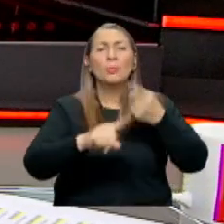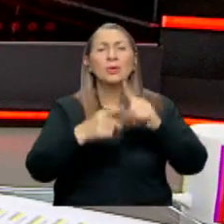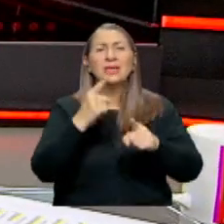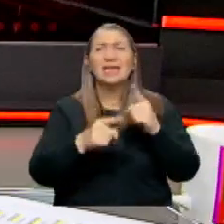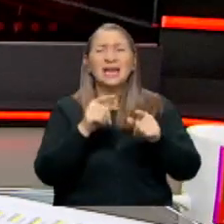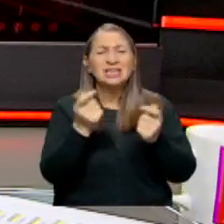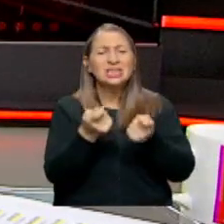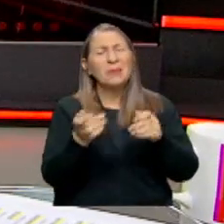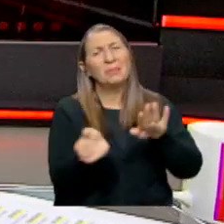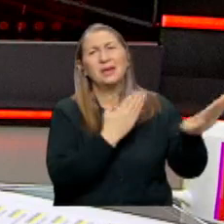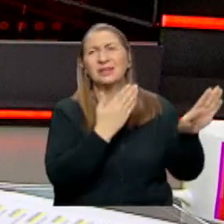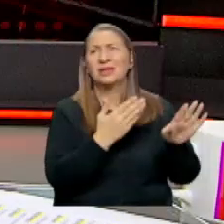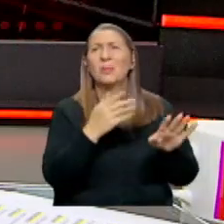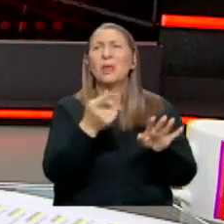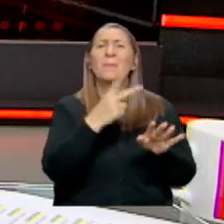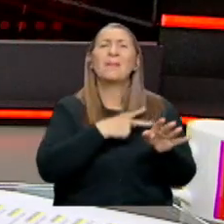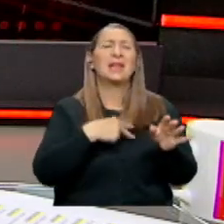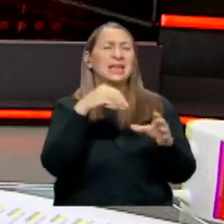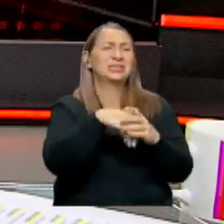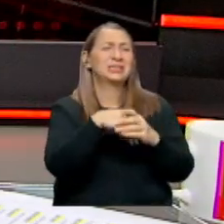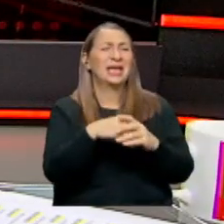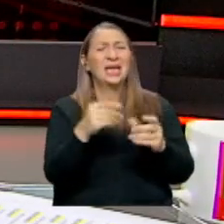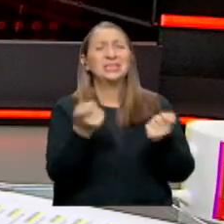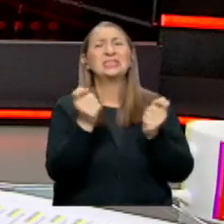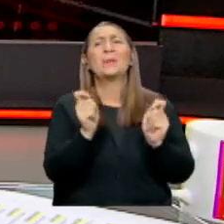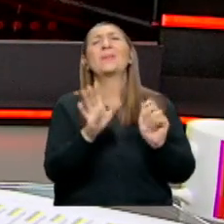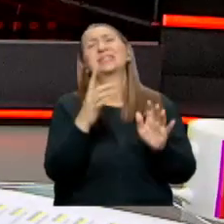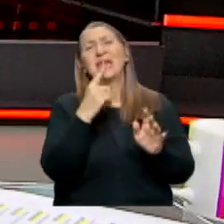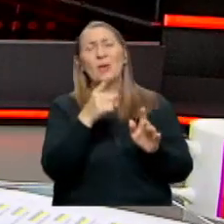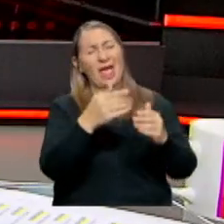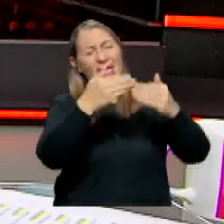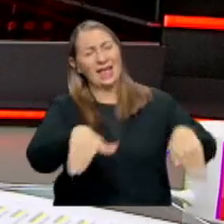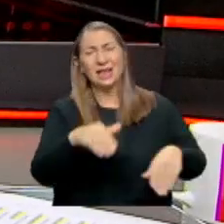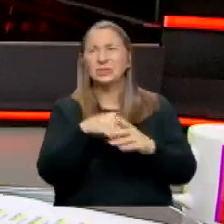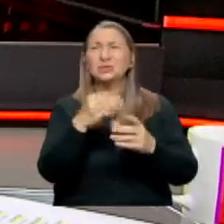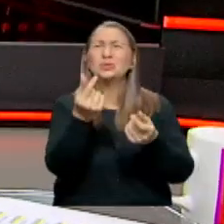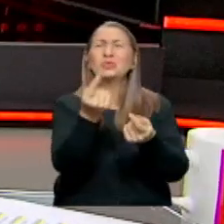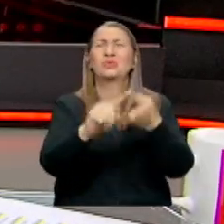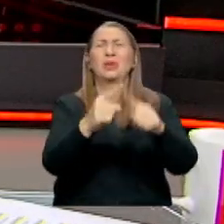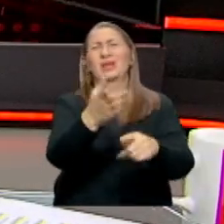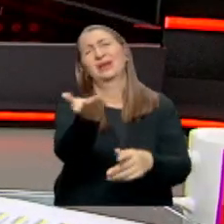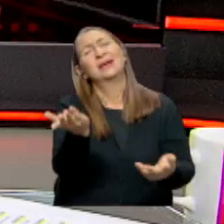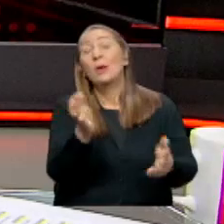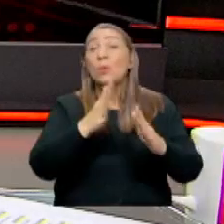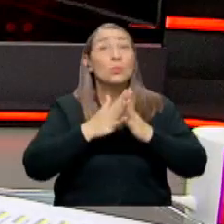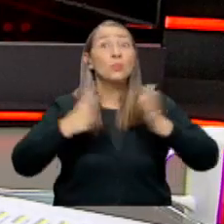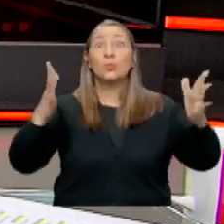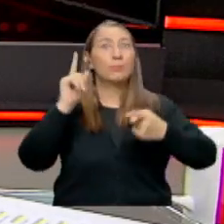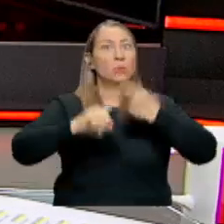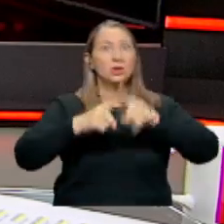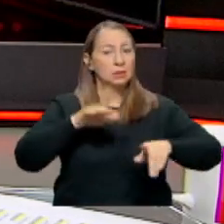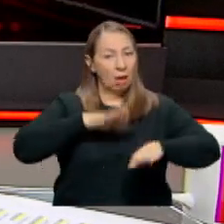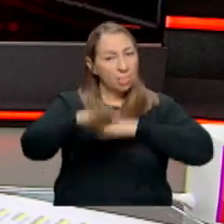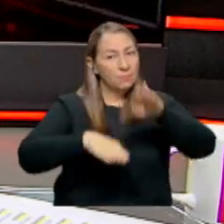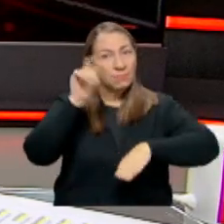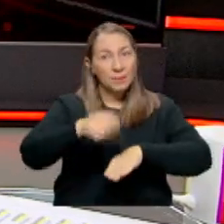adamları adımları Boş verin böyle bir belediyede Efendim iş yapamasın diye onu engellemek küçük siyasi adımlar büyük bir siyasi adım